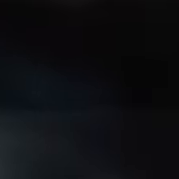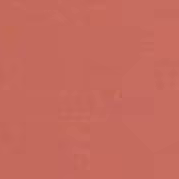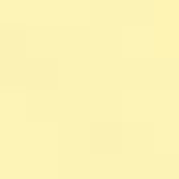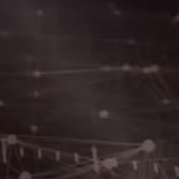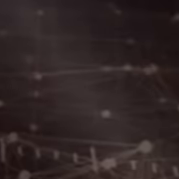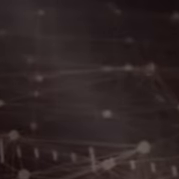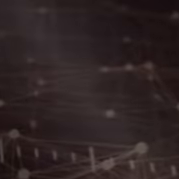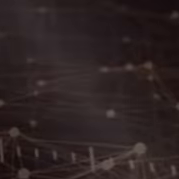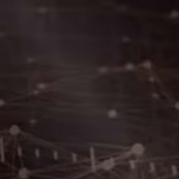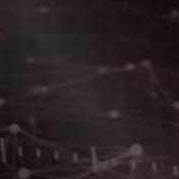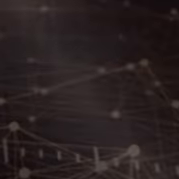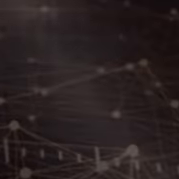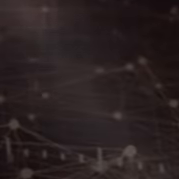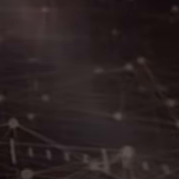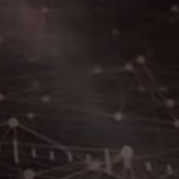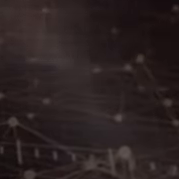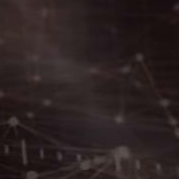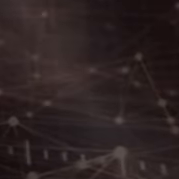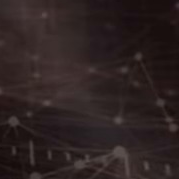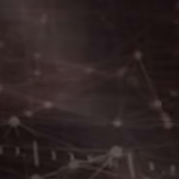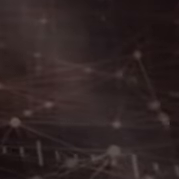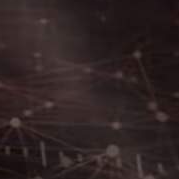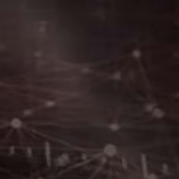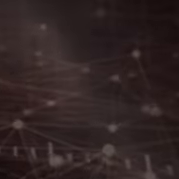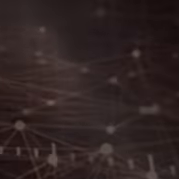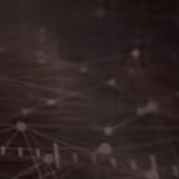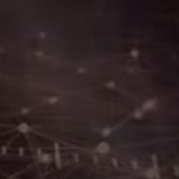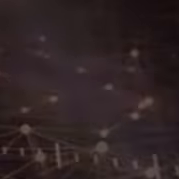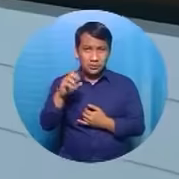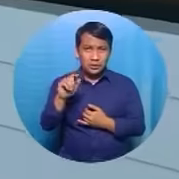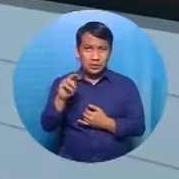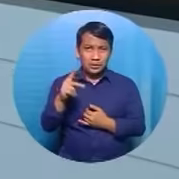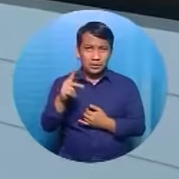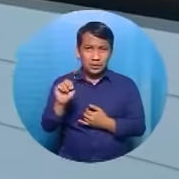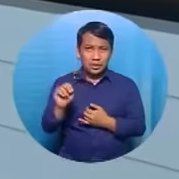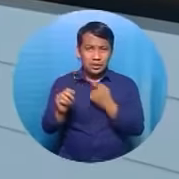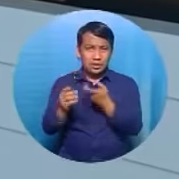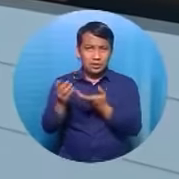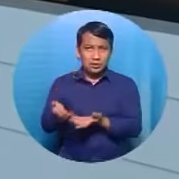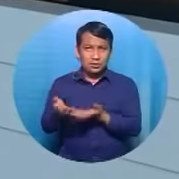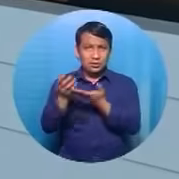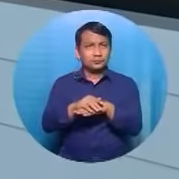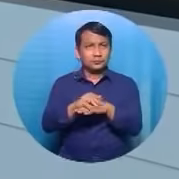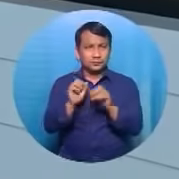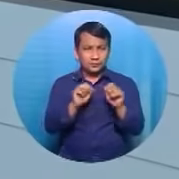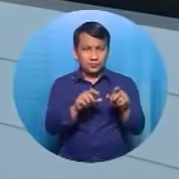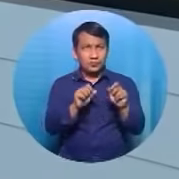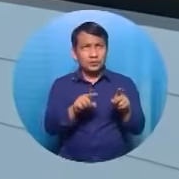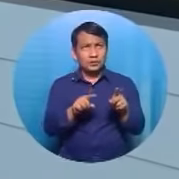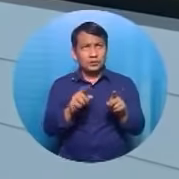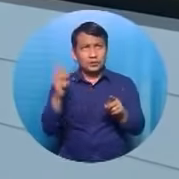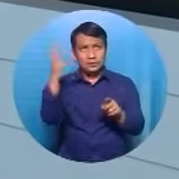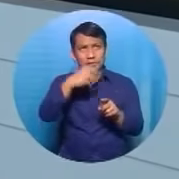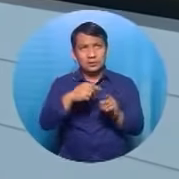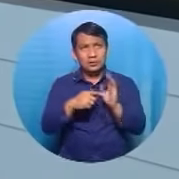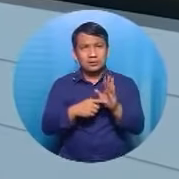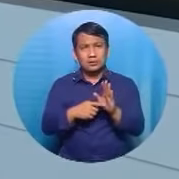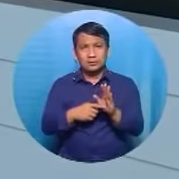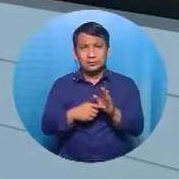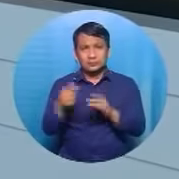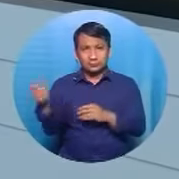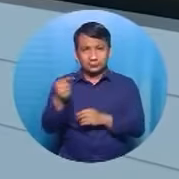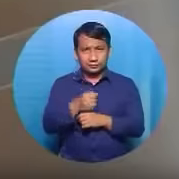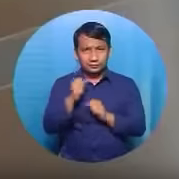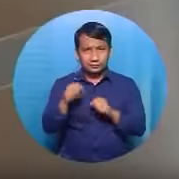ko. Ako usap natin ngayon si Mary Joy Pescante. Siya po ay isang online seller. Napakagaling to. Magandang kunin